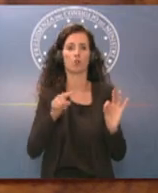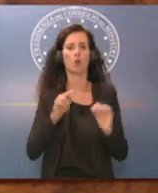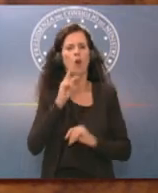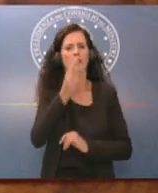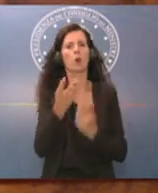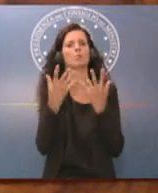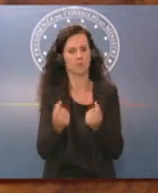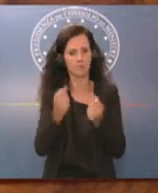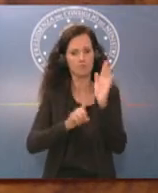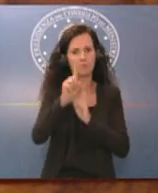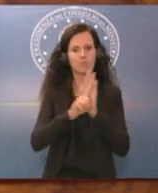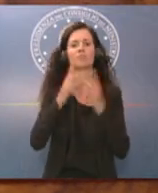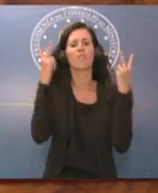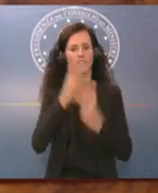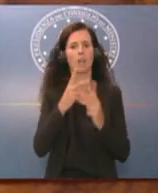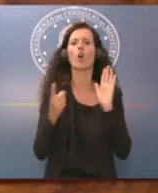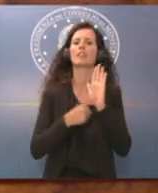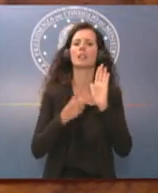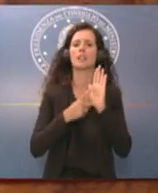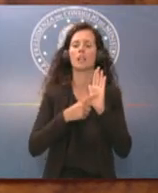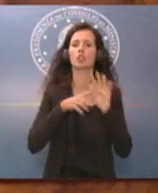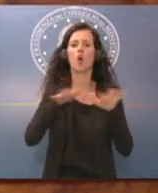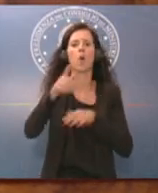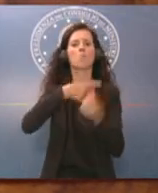il diritto alla mobilità.